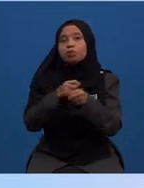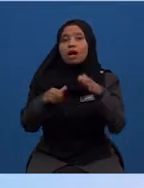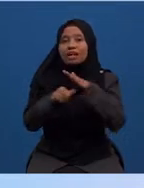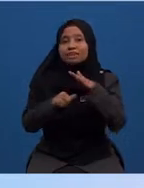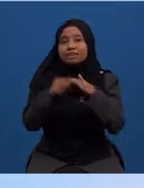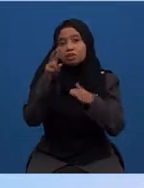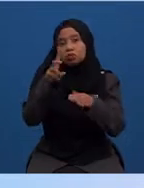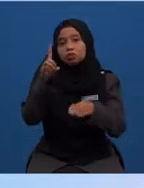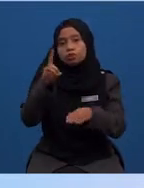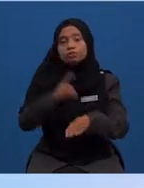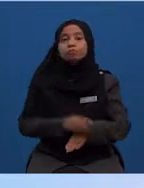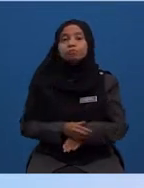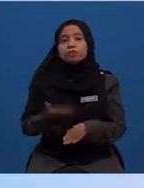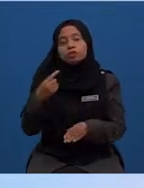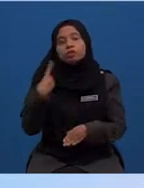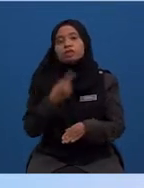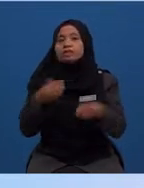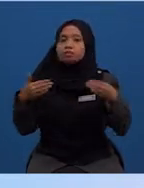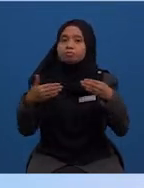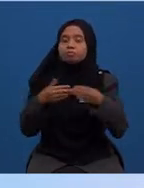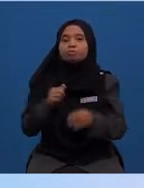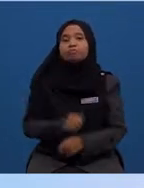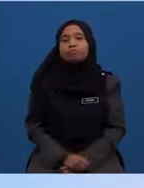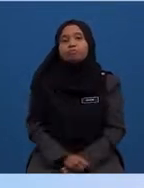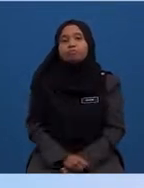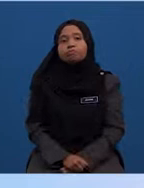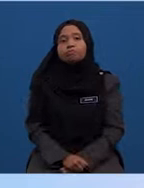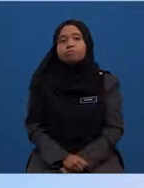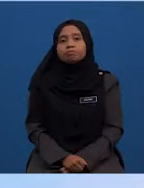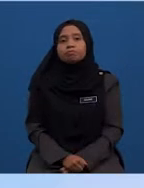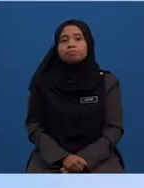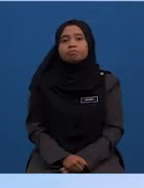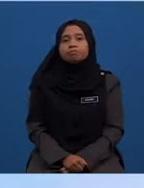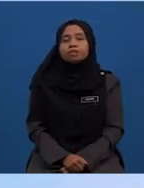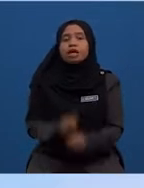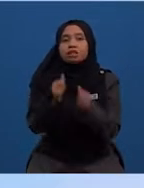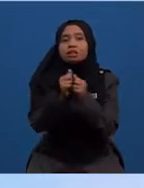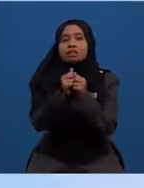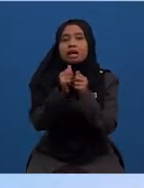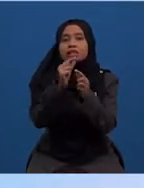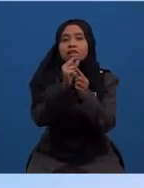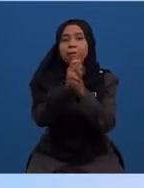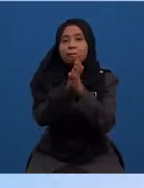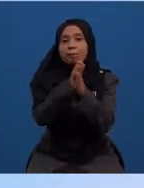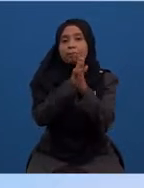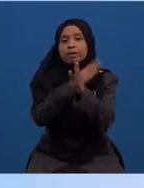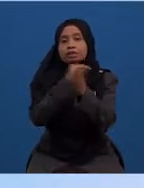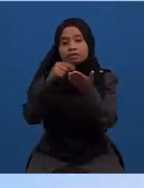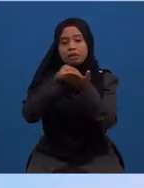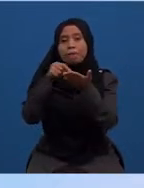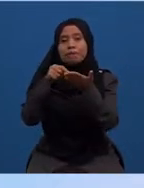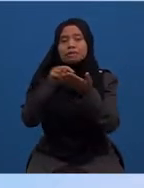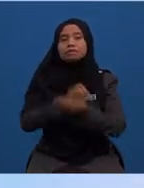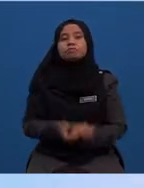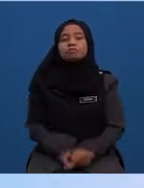dua dimensi. Jom kita sambungkan. Bersedia ya? Dengan pembaris dan pensel.